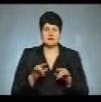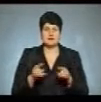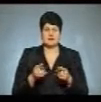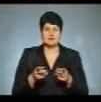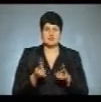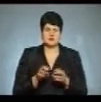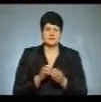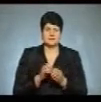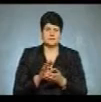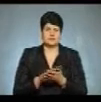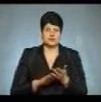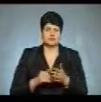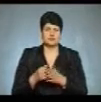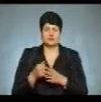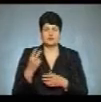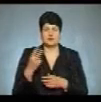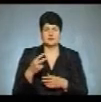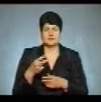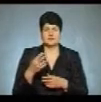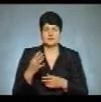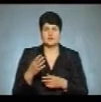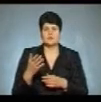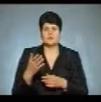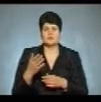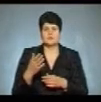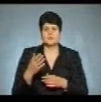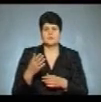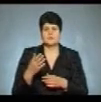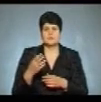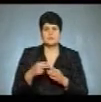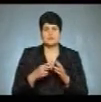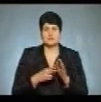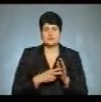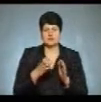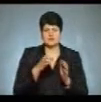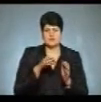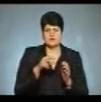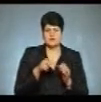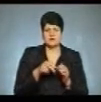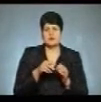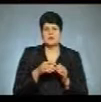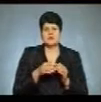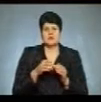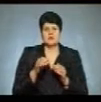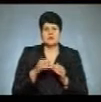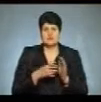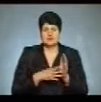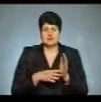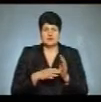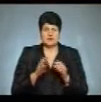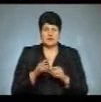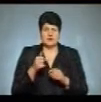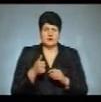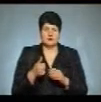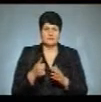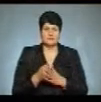без змін та продовжити строк тримання під вартою обвинувачення Терендех Сергію Миколаївичу. 17 січня 94 року народження, до 0 години, 0 хвилин, до 4 квітня